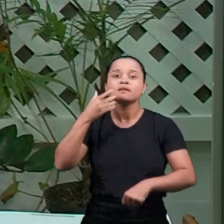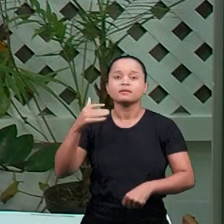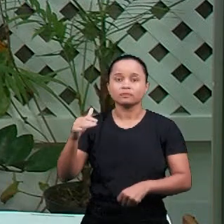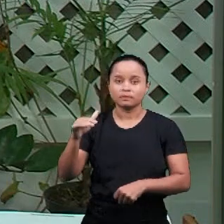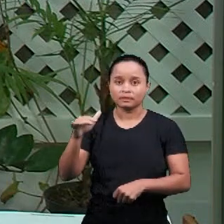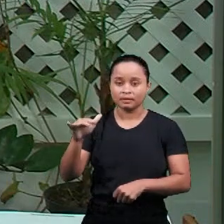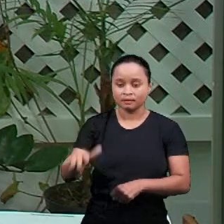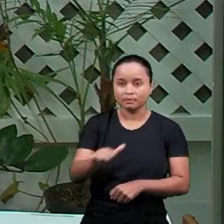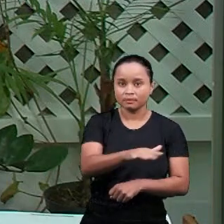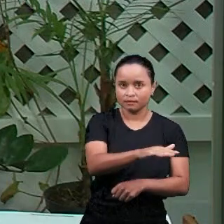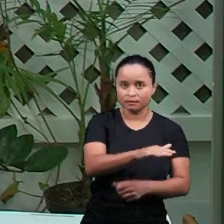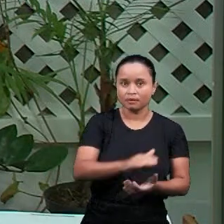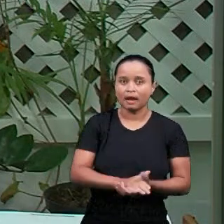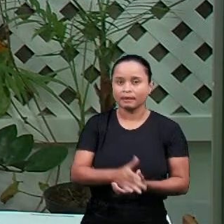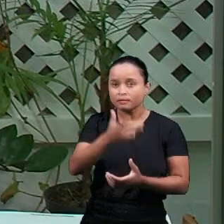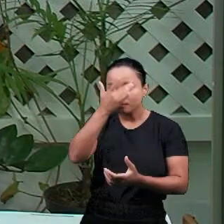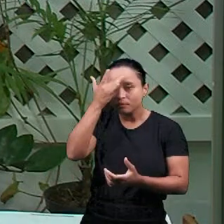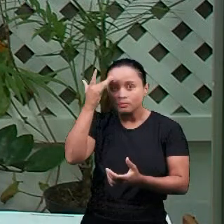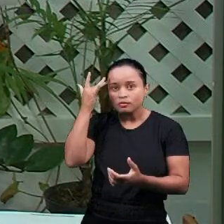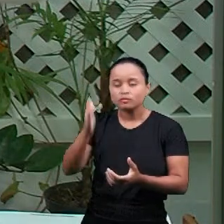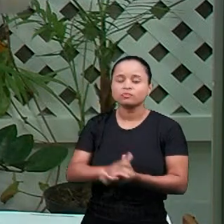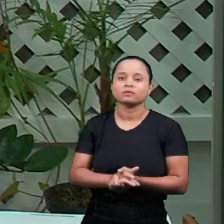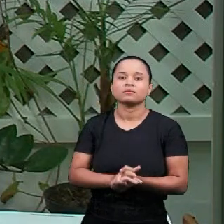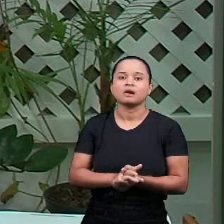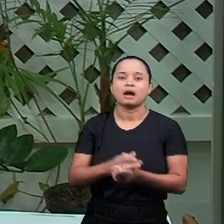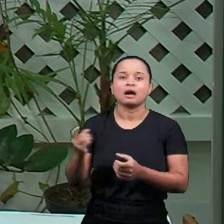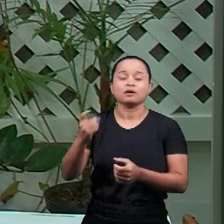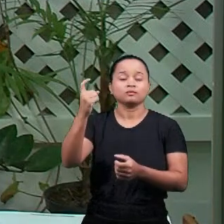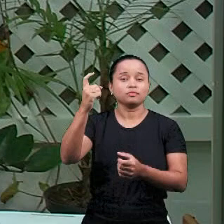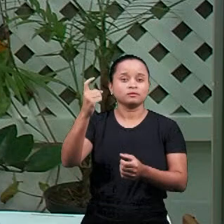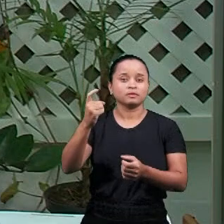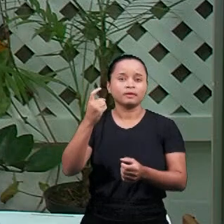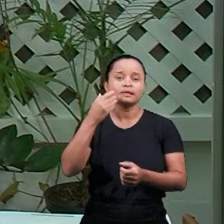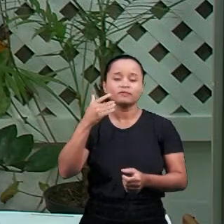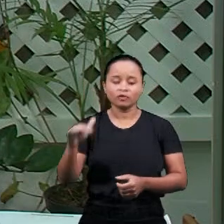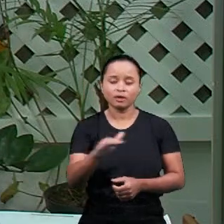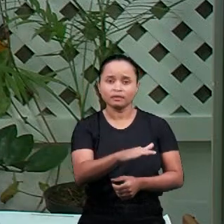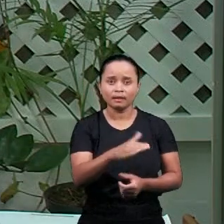sont quelques-uns à la maison, pensent que laisser les enfants là-bas,